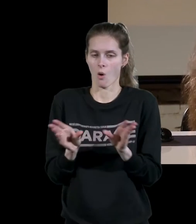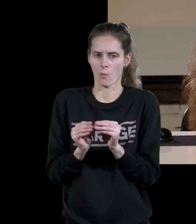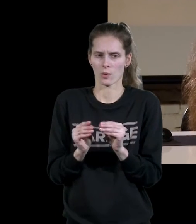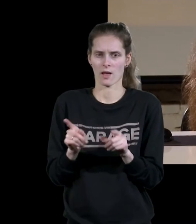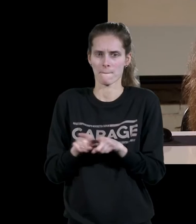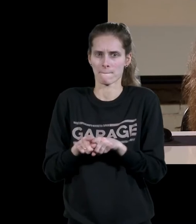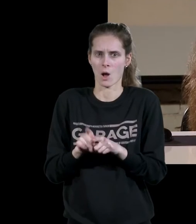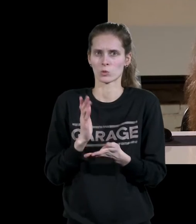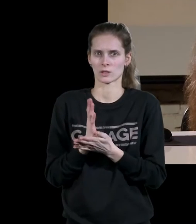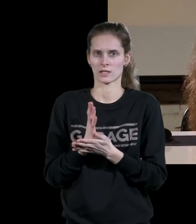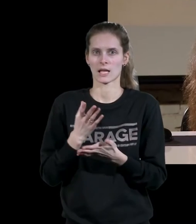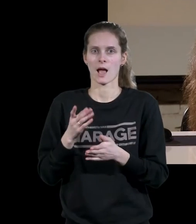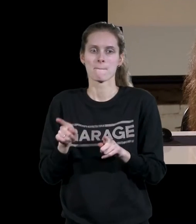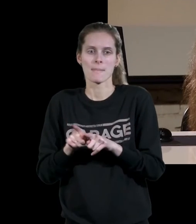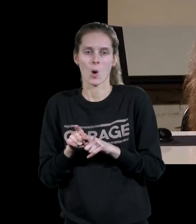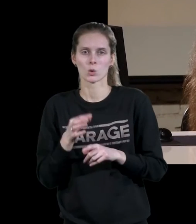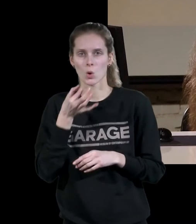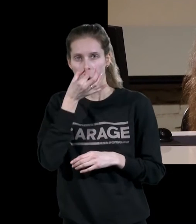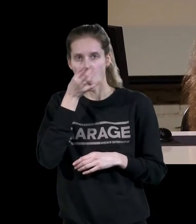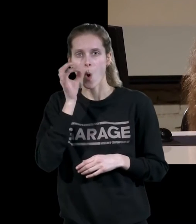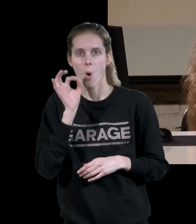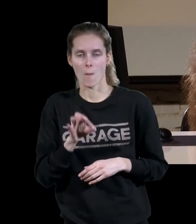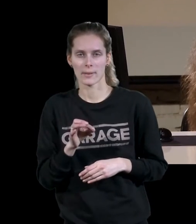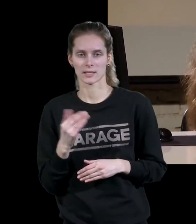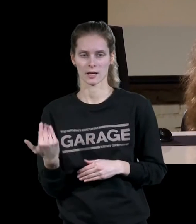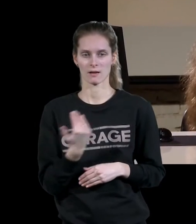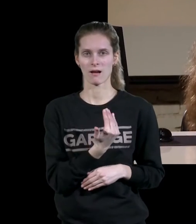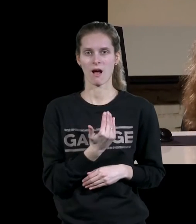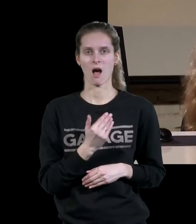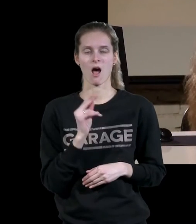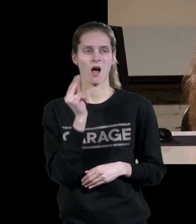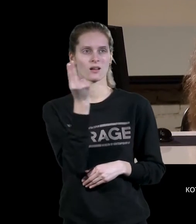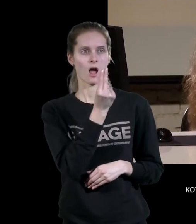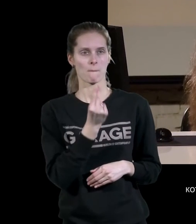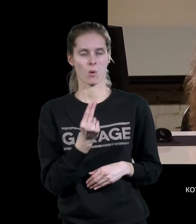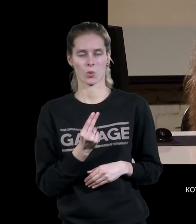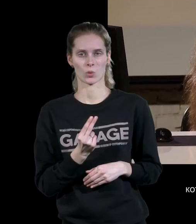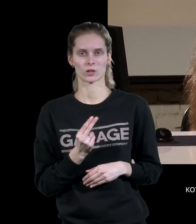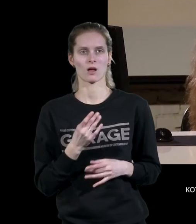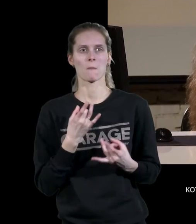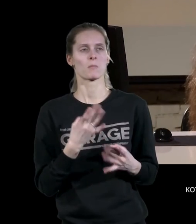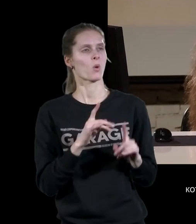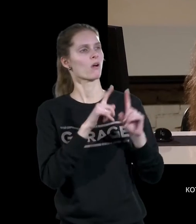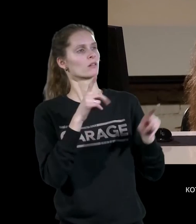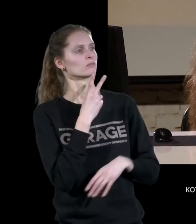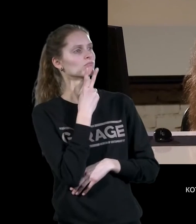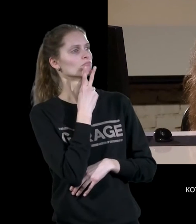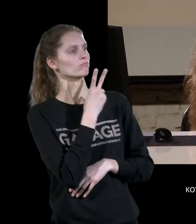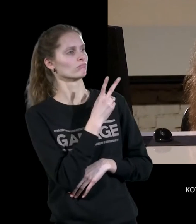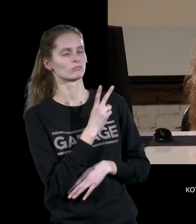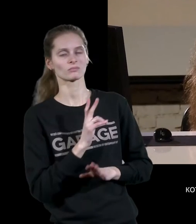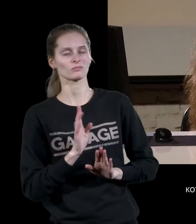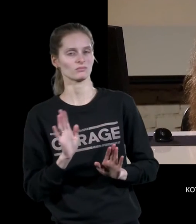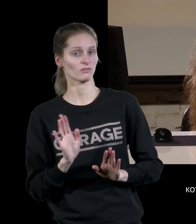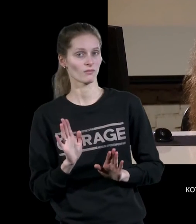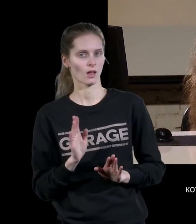опыта, экспириенса, потому что их произведение – это не просто некая картина, которую ты смотришь, или работа, которую ты смотришь, это